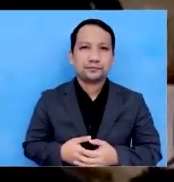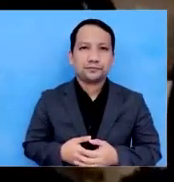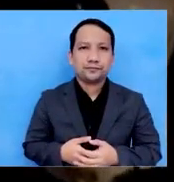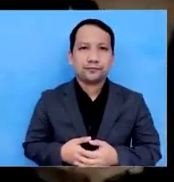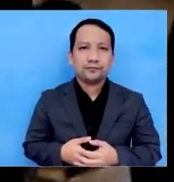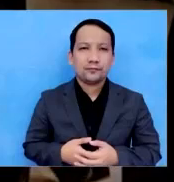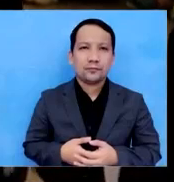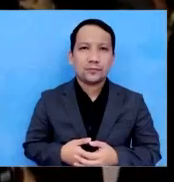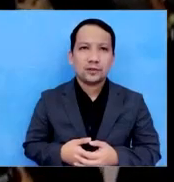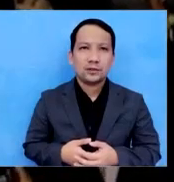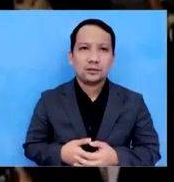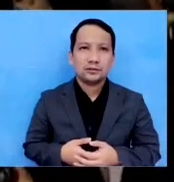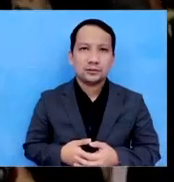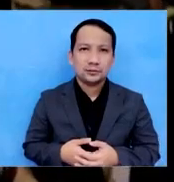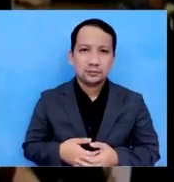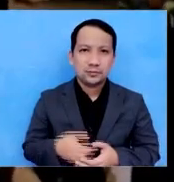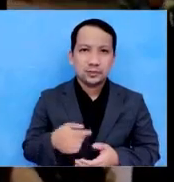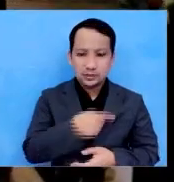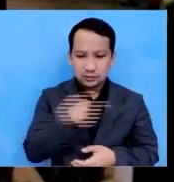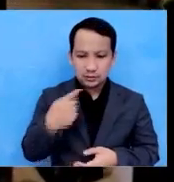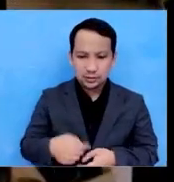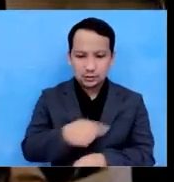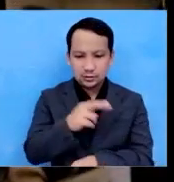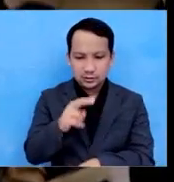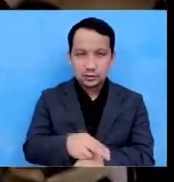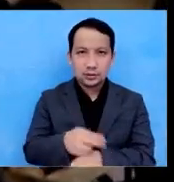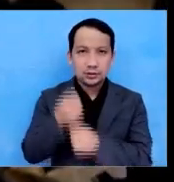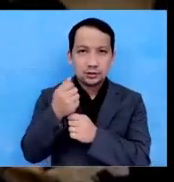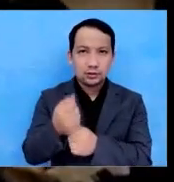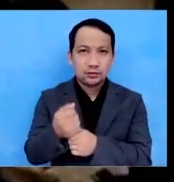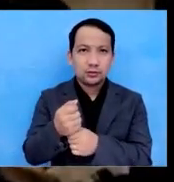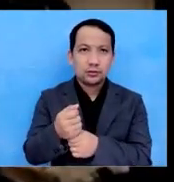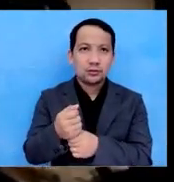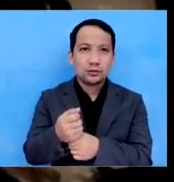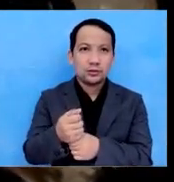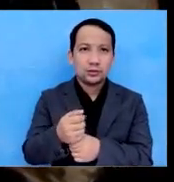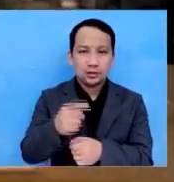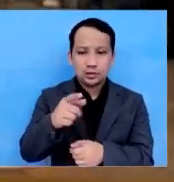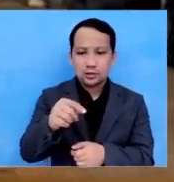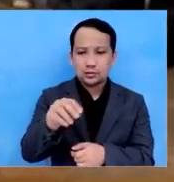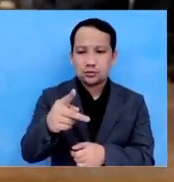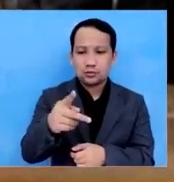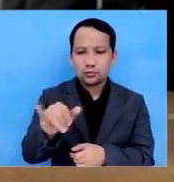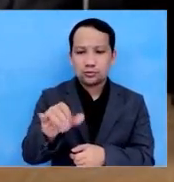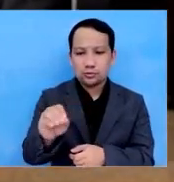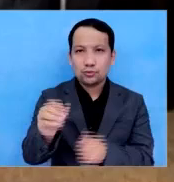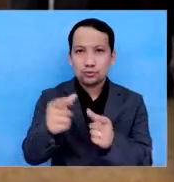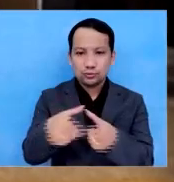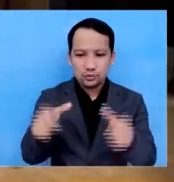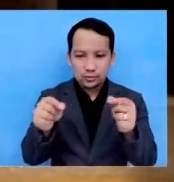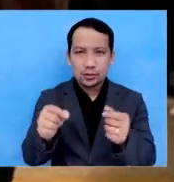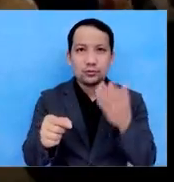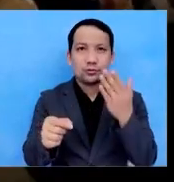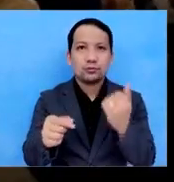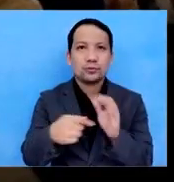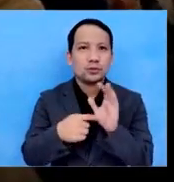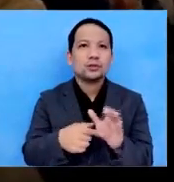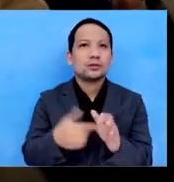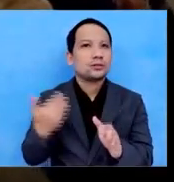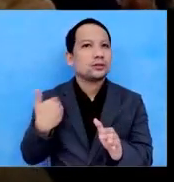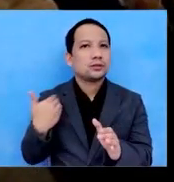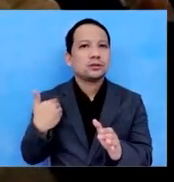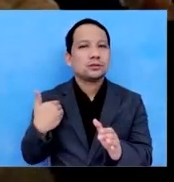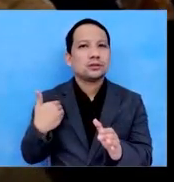May mga Chinese national din na nagkilos protesta sa lungsod ng Tokyo sa Japan. Hanggang ngayon kasi, hindi pa rin daw makatao